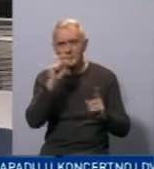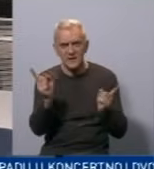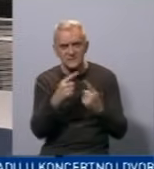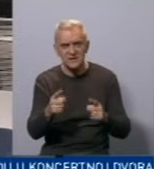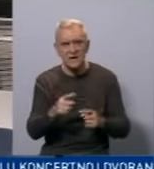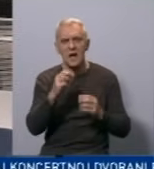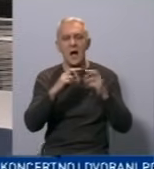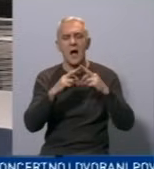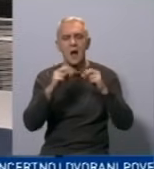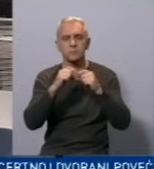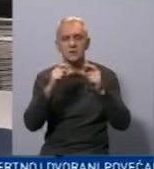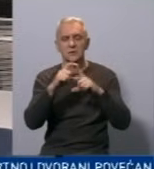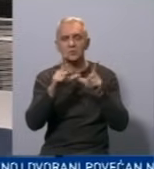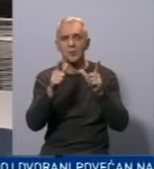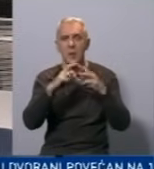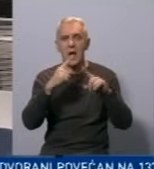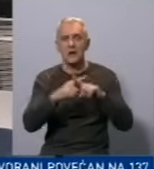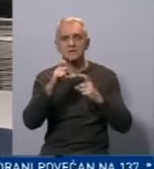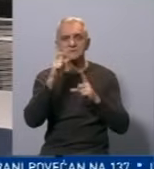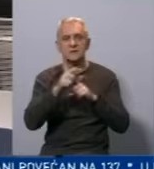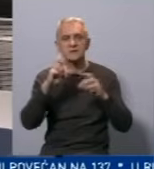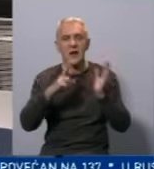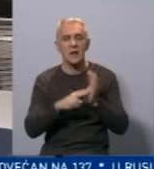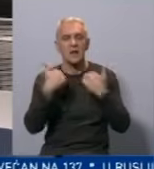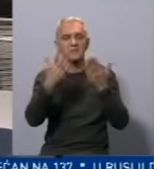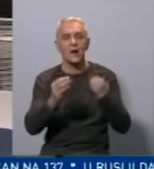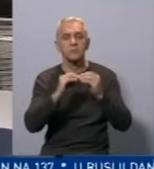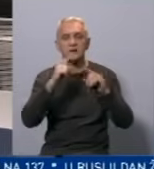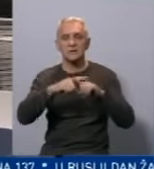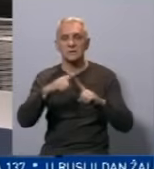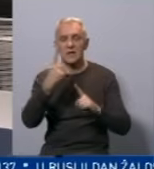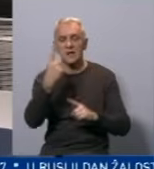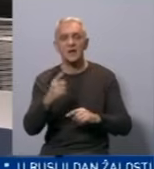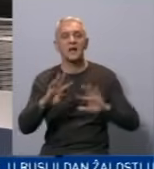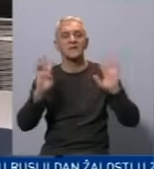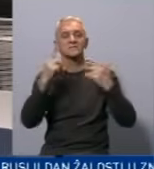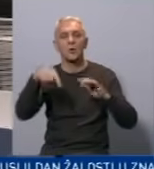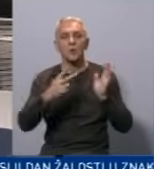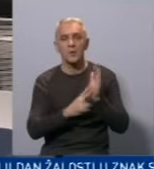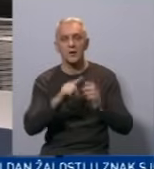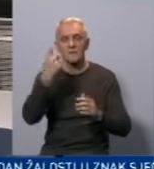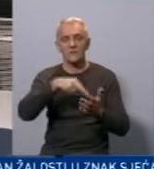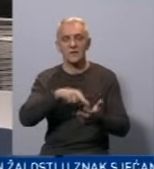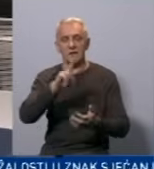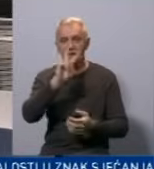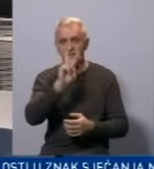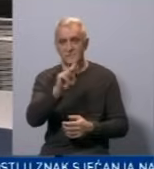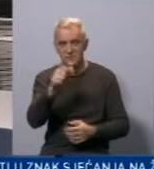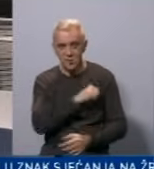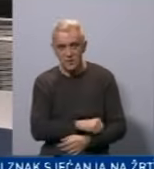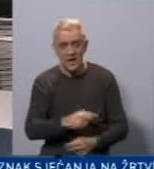i pjesnika i scenarista Abdulah Sidran dao za BHT1 19. juna 2021.